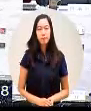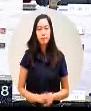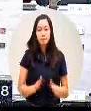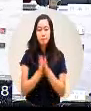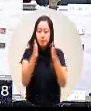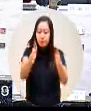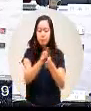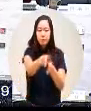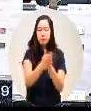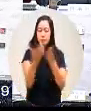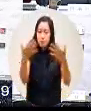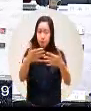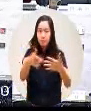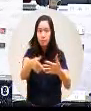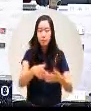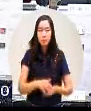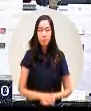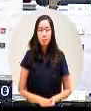针对问题了哈。